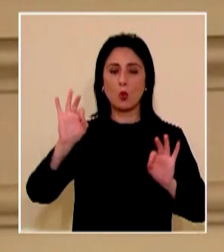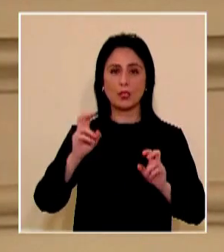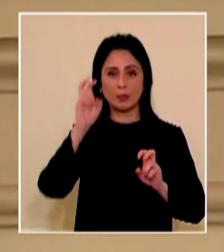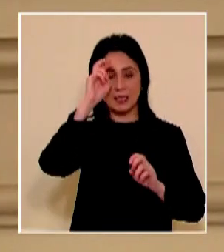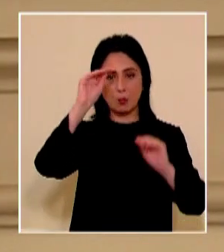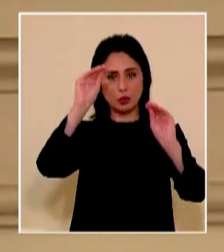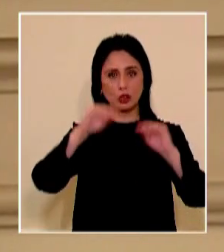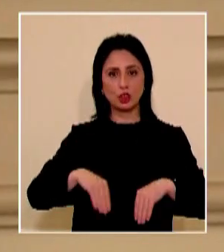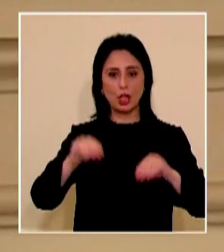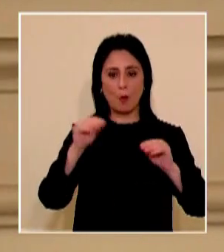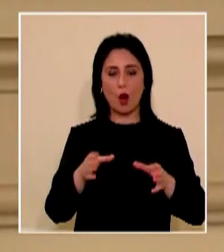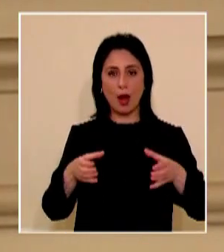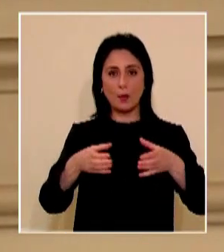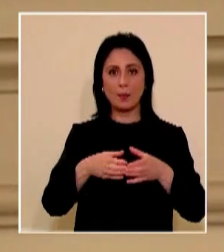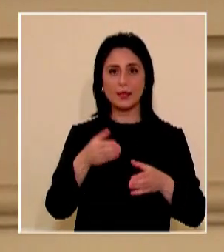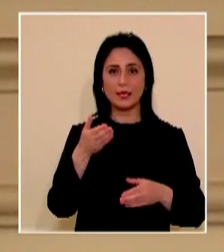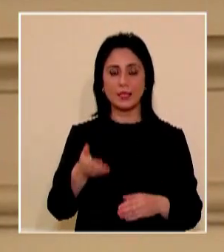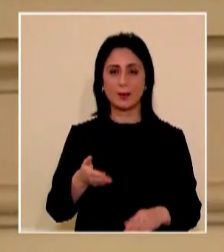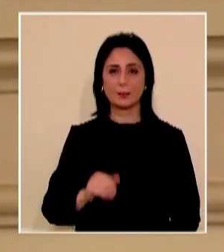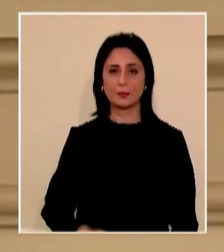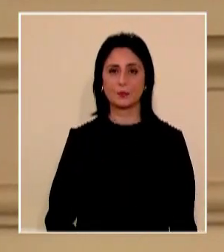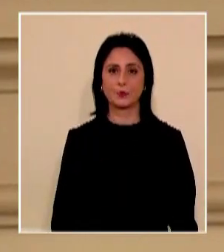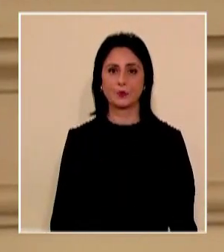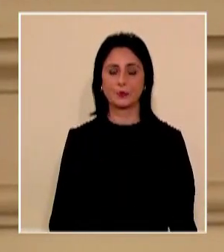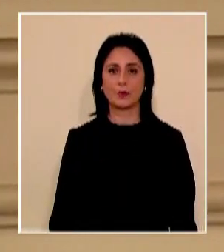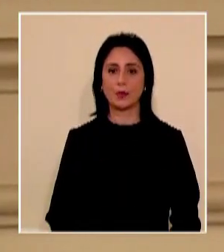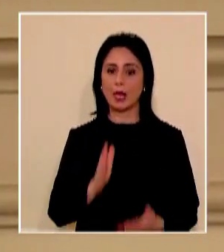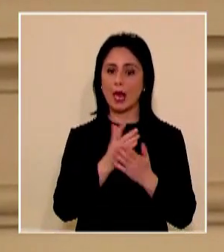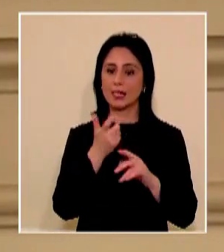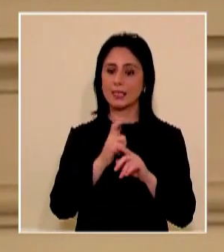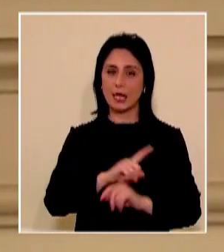w którym sami będą mogli się rządzić.